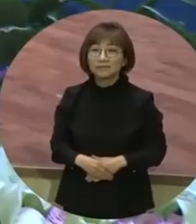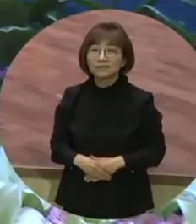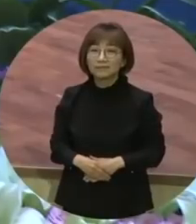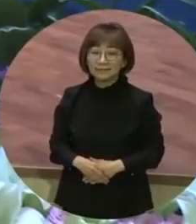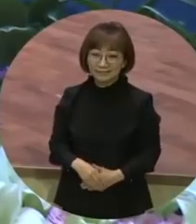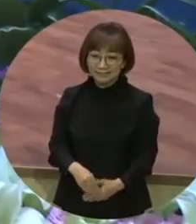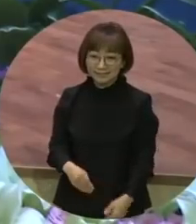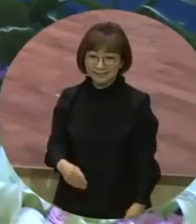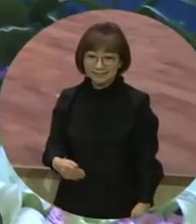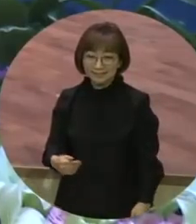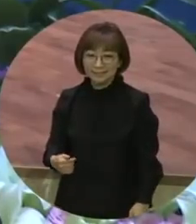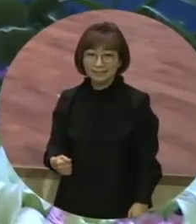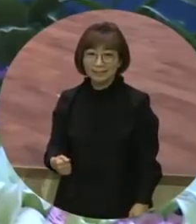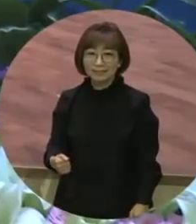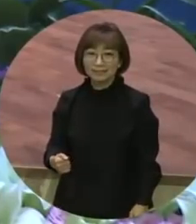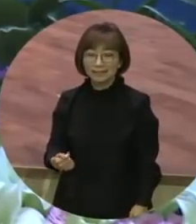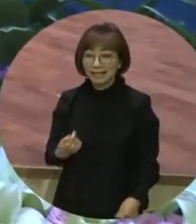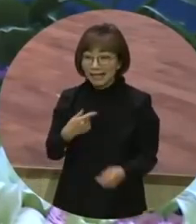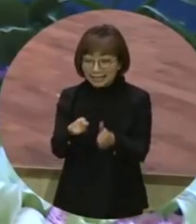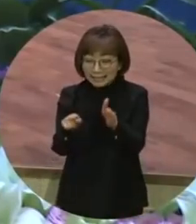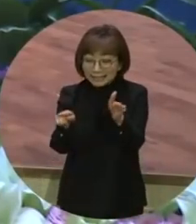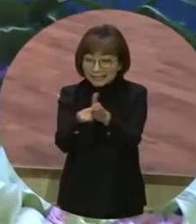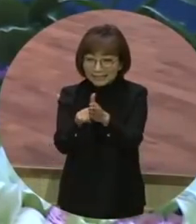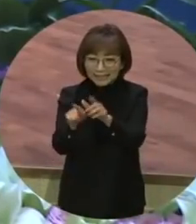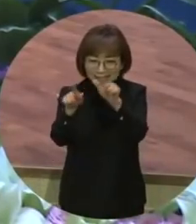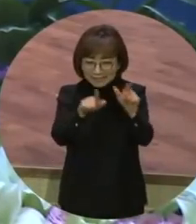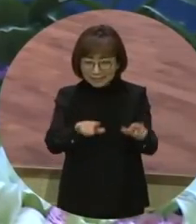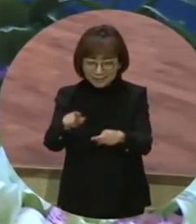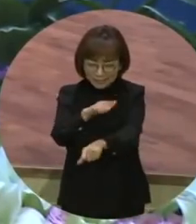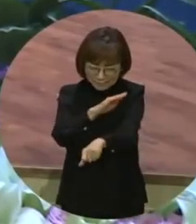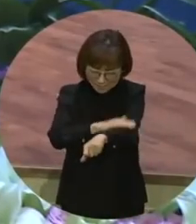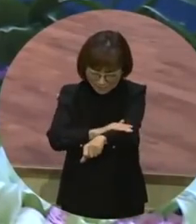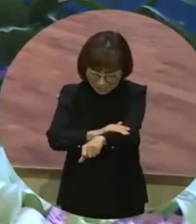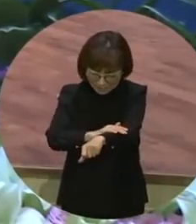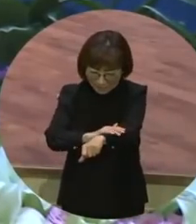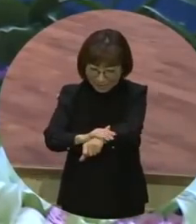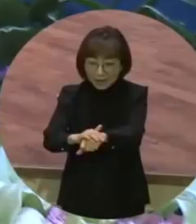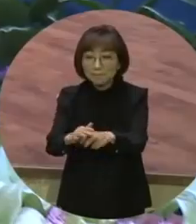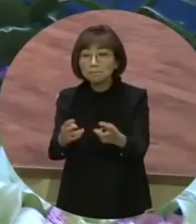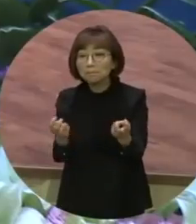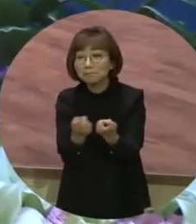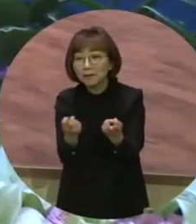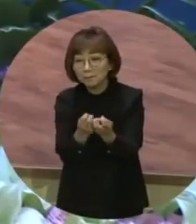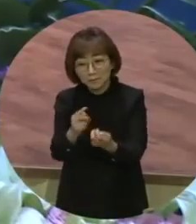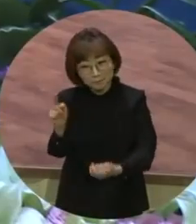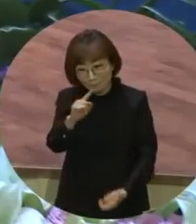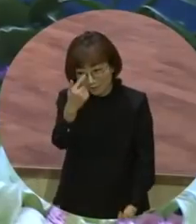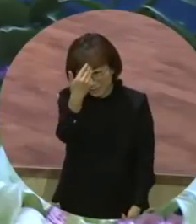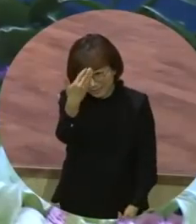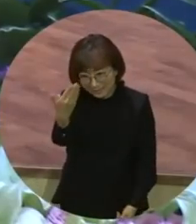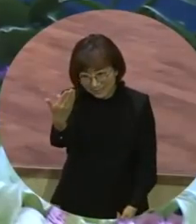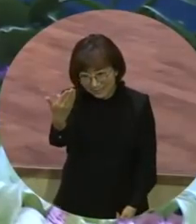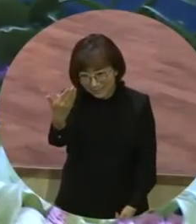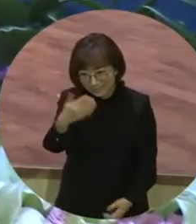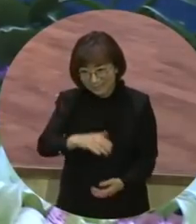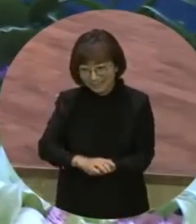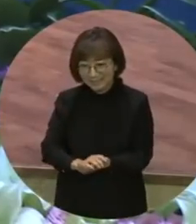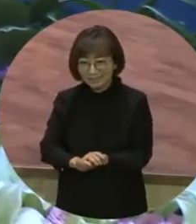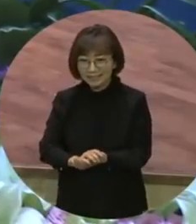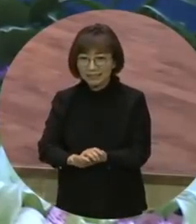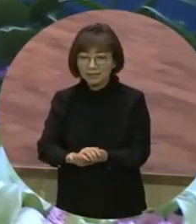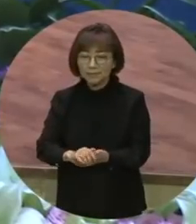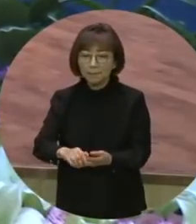저는 신앙생활을 잘하는 방법에 대해서요. 한 단어로 표현하라. 그러면요.